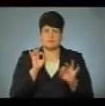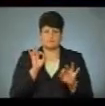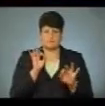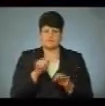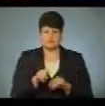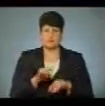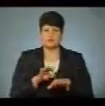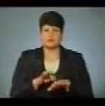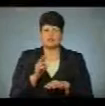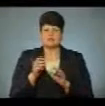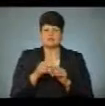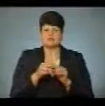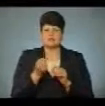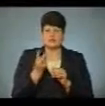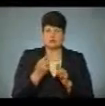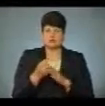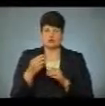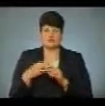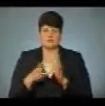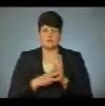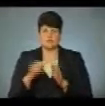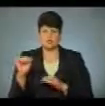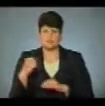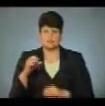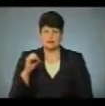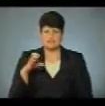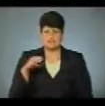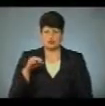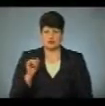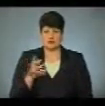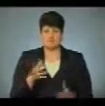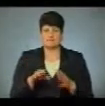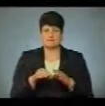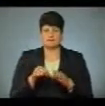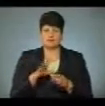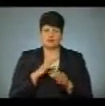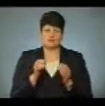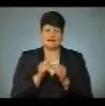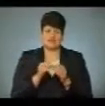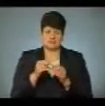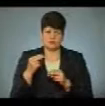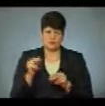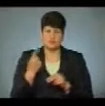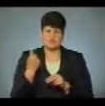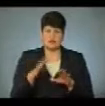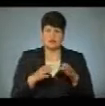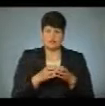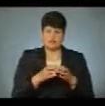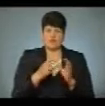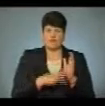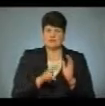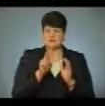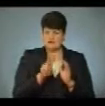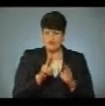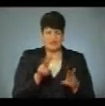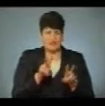Він пройде з 12 по 18 серпня цього року в Естонії. Зібрали 10 категорій, це 10 чемпіонів. Одна категорія 82 не розглядалася, тому